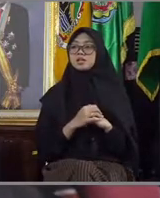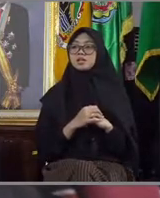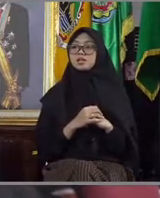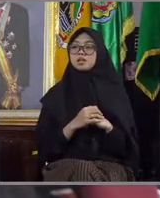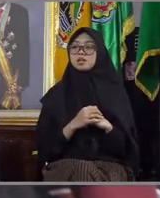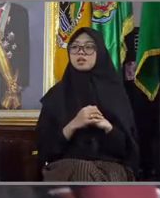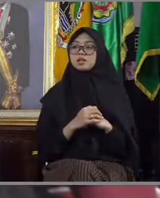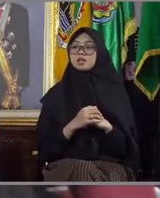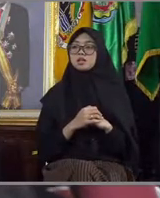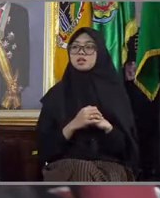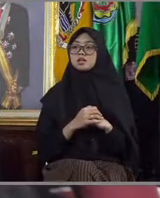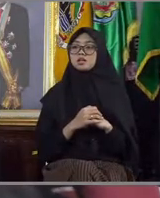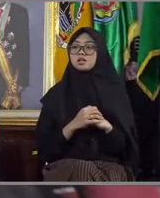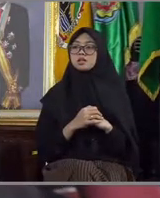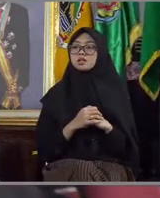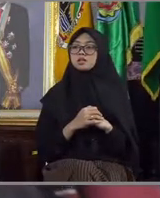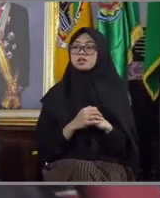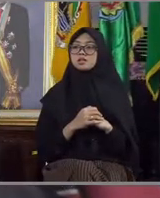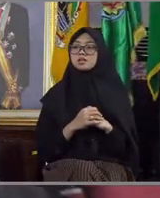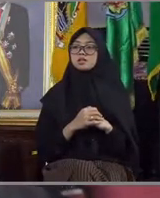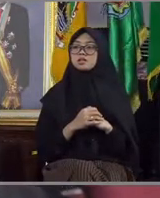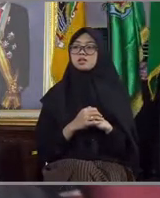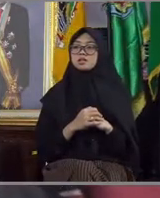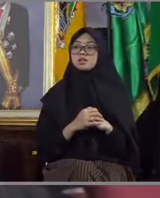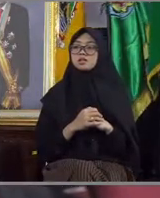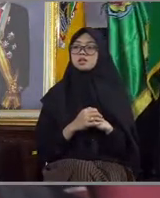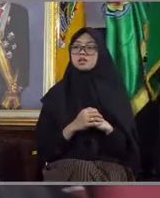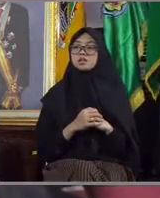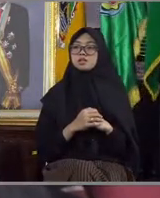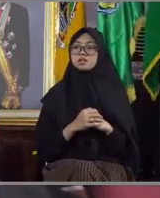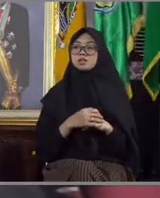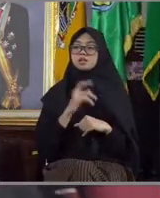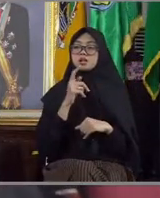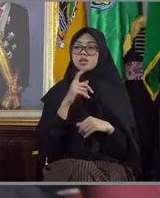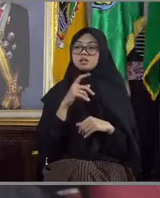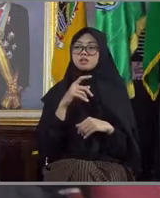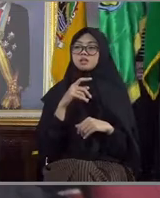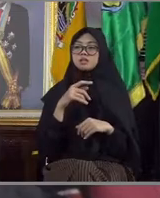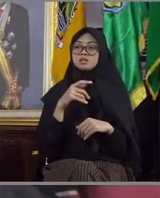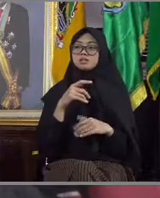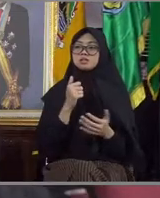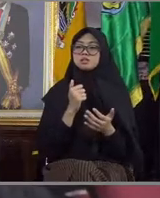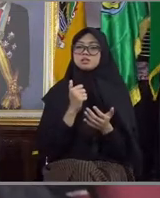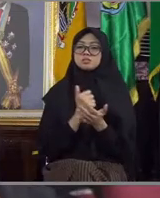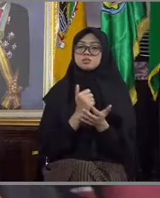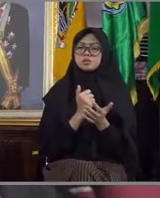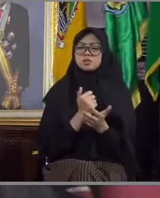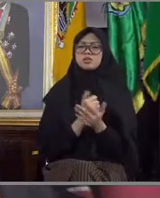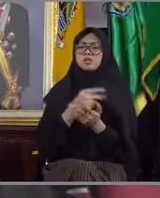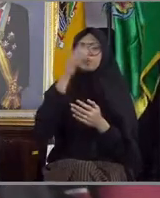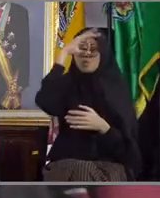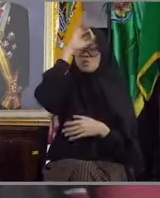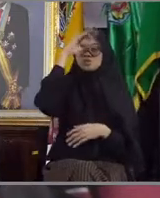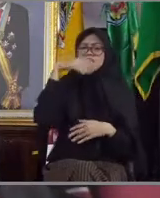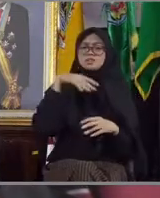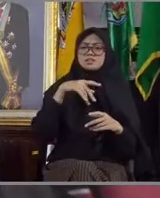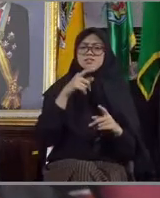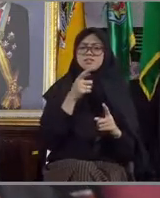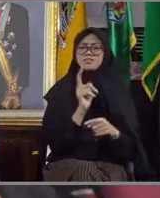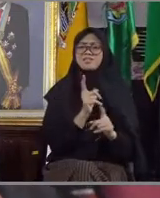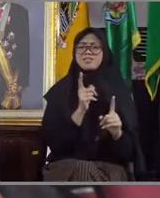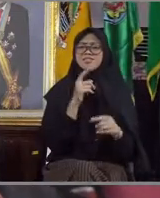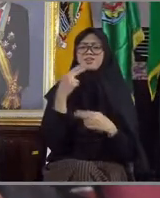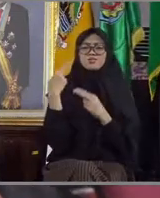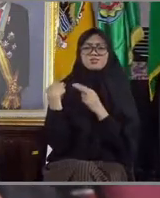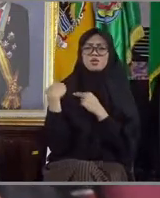lain aja. Ya kalau misalkan tidak bisa membuat SIM C itu, polisinya harus tanggung jawab karena telah menilang anak-anak. Anak-anak kan